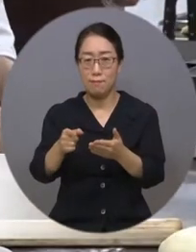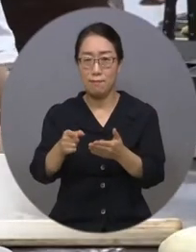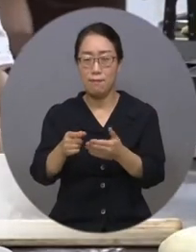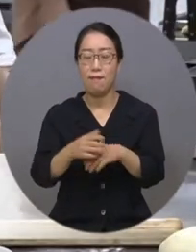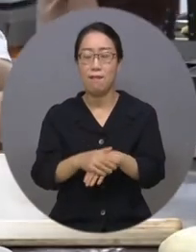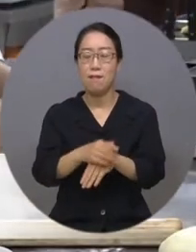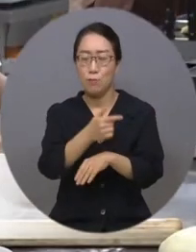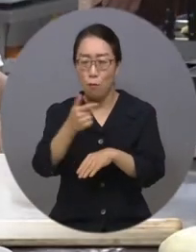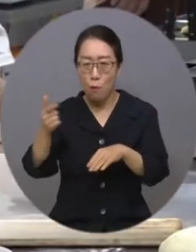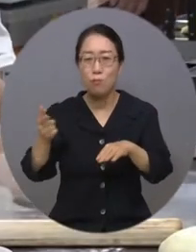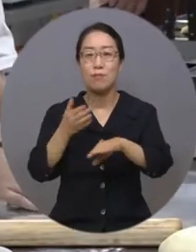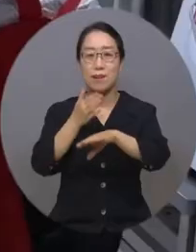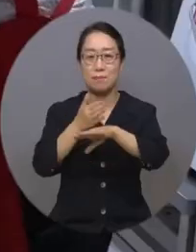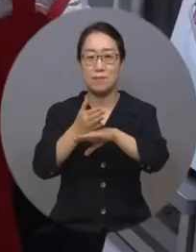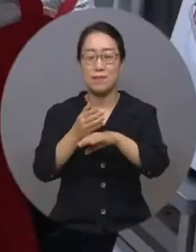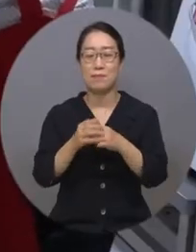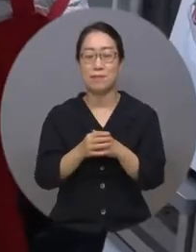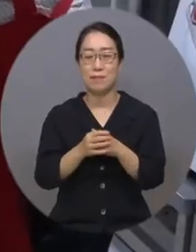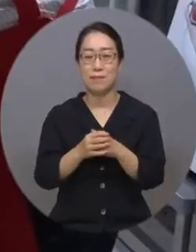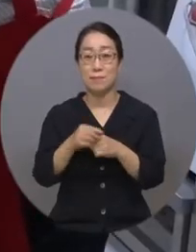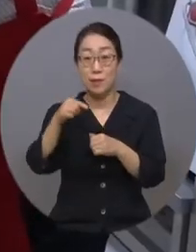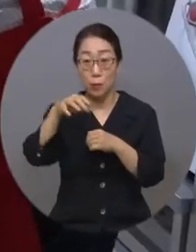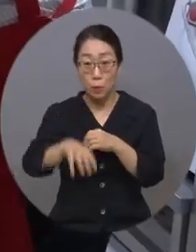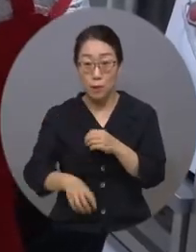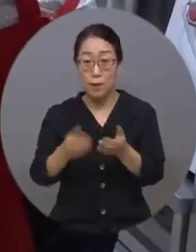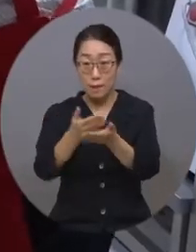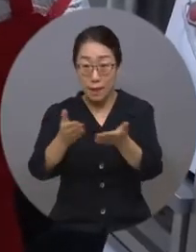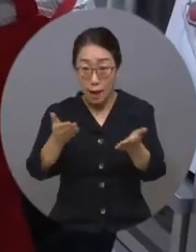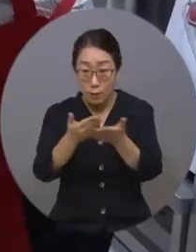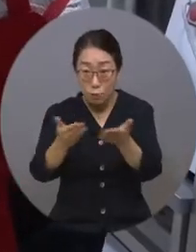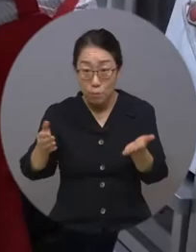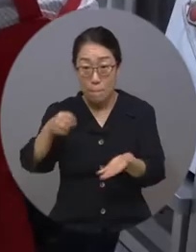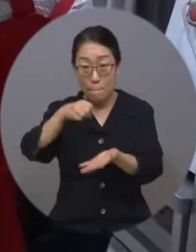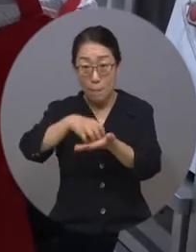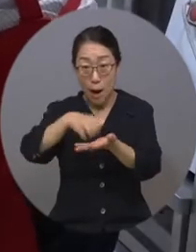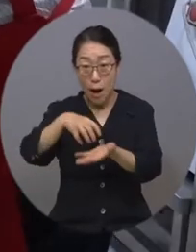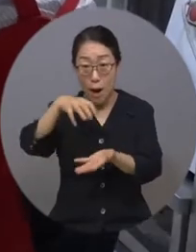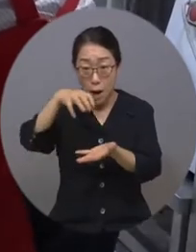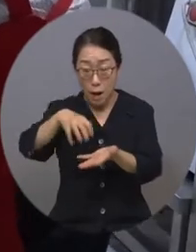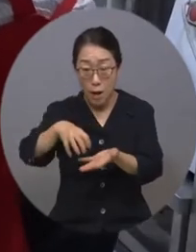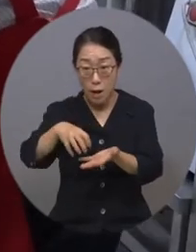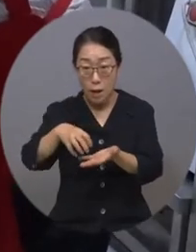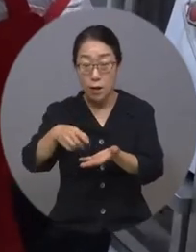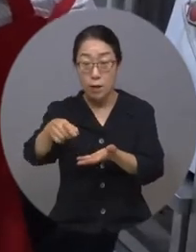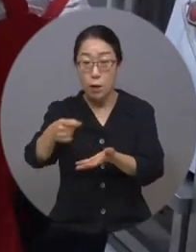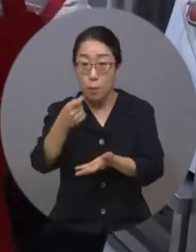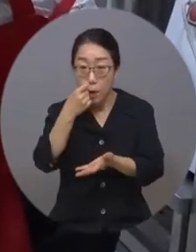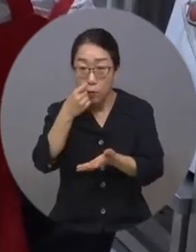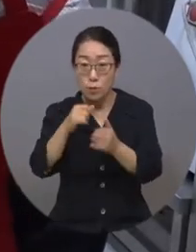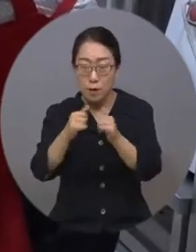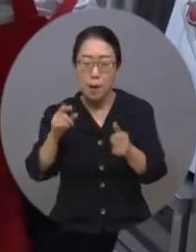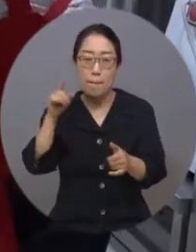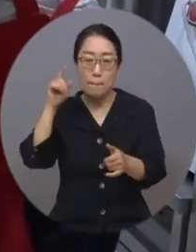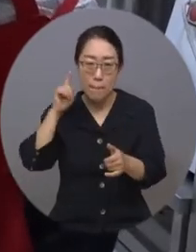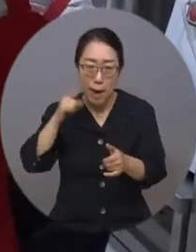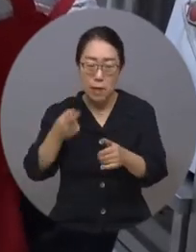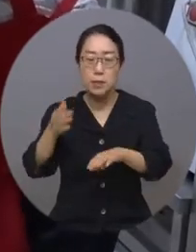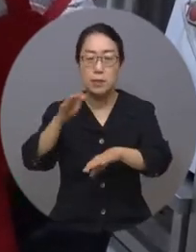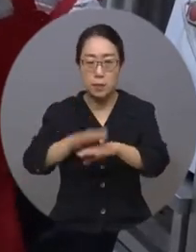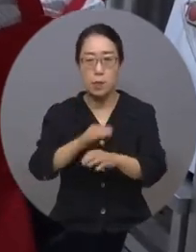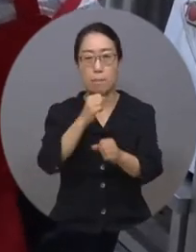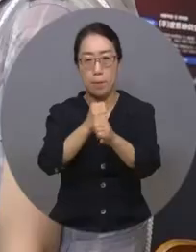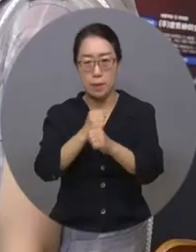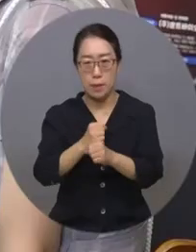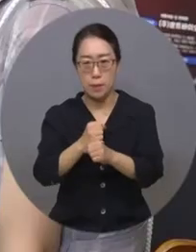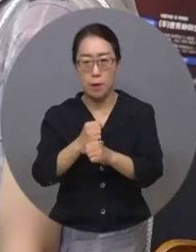있어요. 그래서 너무 감사하고 있습니다. 이곳에서 나눔을 하는 빵은 봉사를 위해 모인 수강생들이 매일 손수 만든